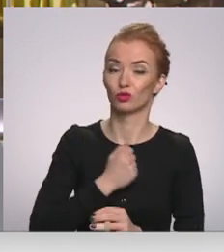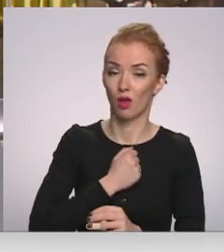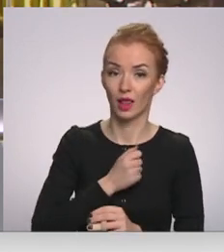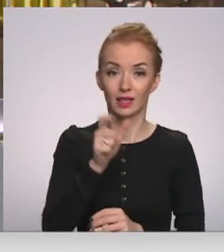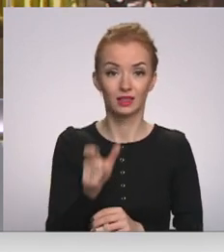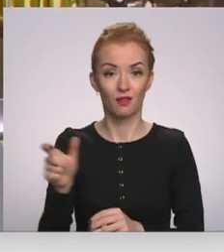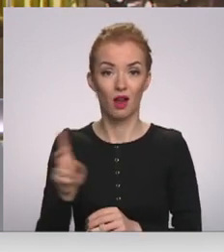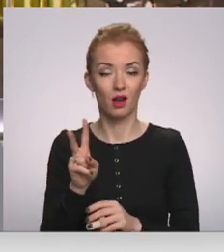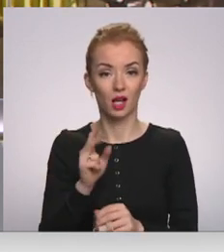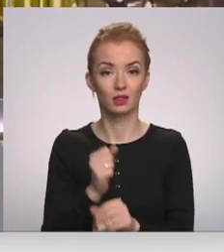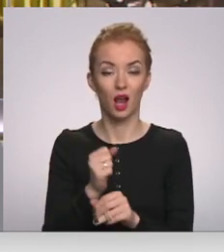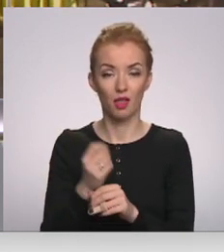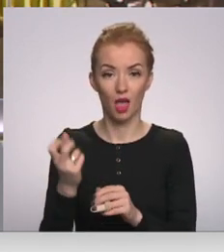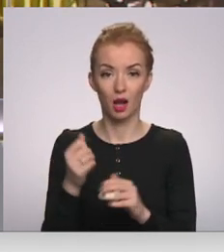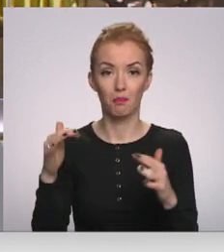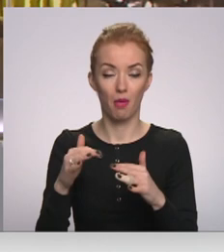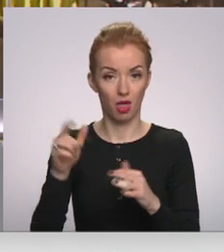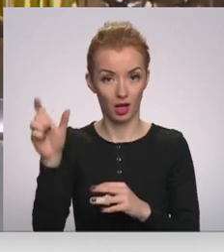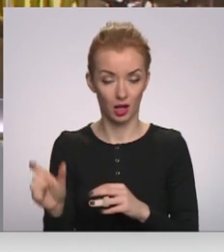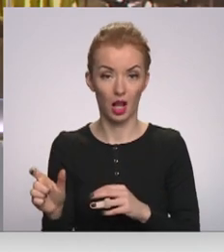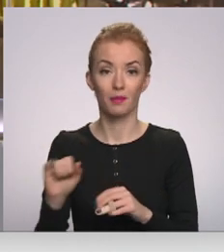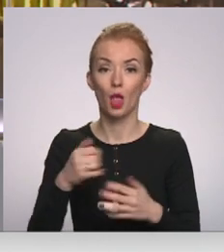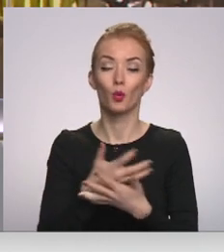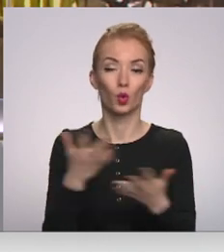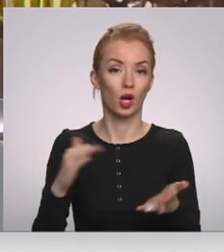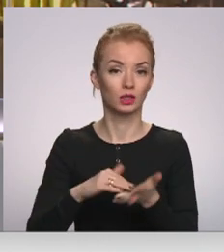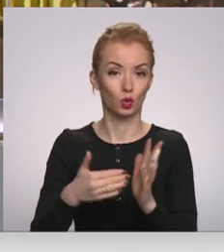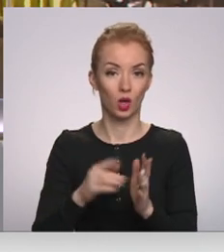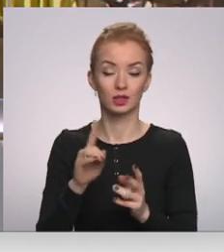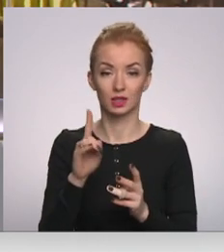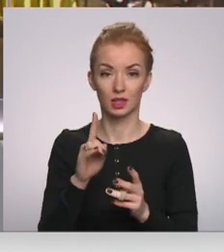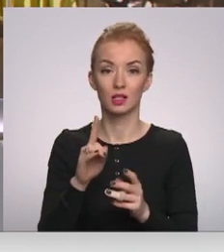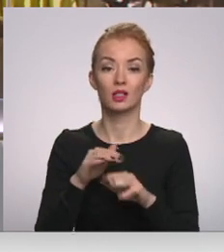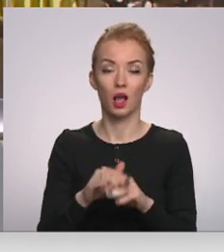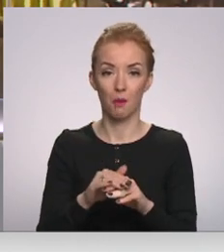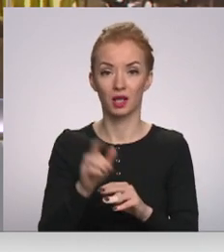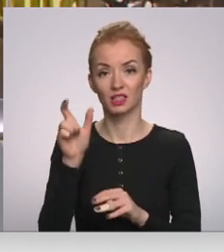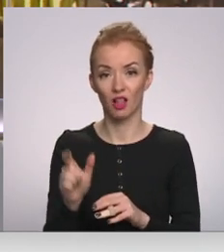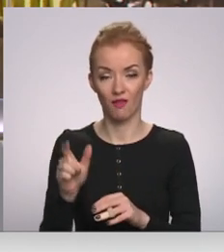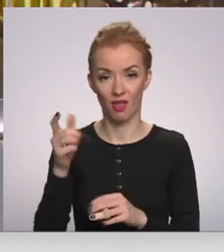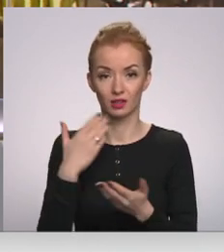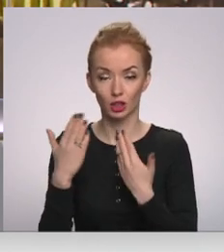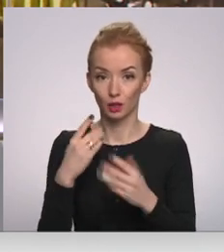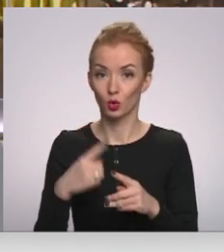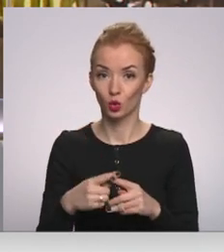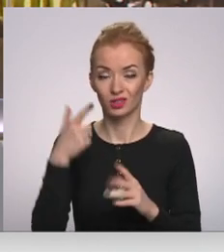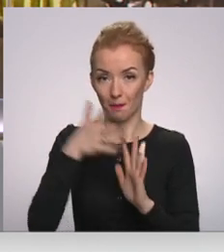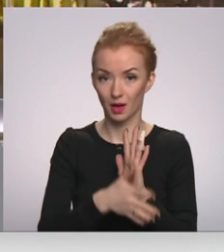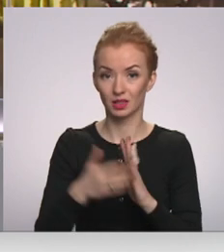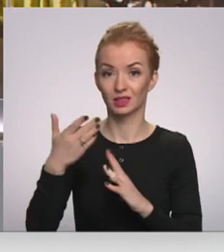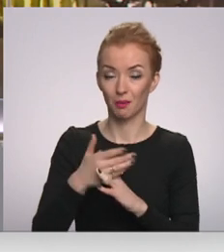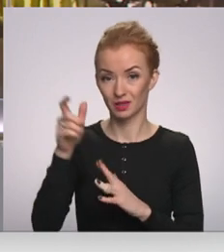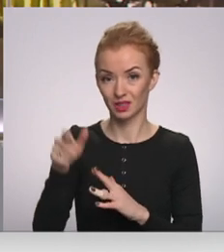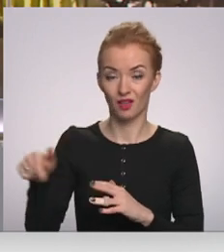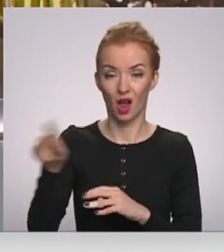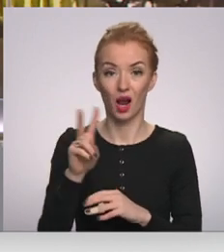kas ikdienā strādā ar patvērumu meklētājiem, saka, jebkurā situācijā galvenais ir nezaudēt cilvēcību un saprast, ka starp cilvēkiem ar ļauniem